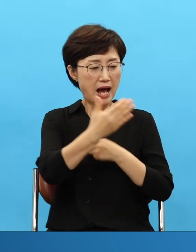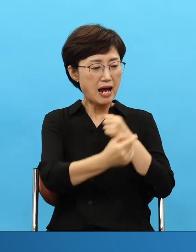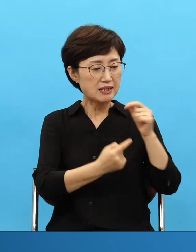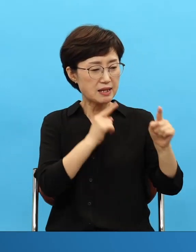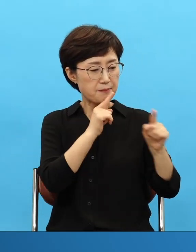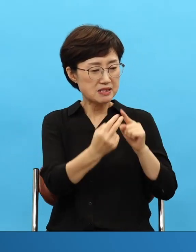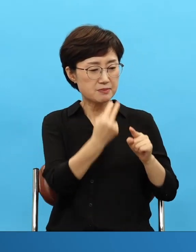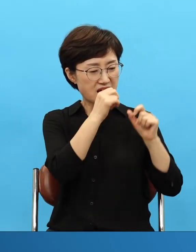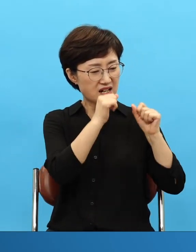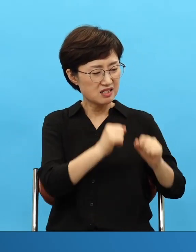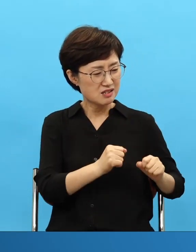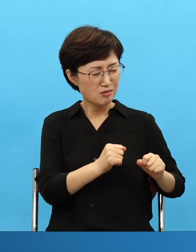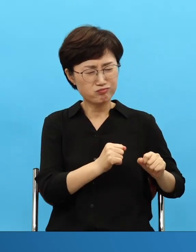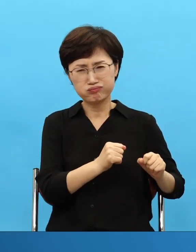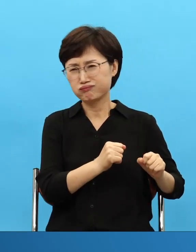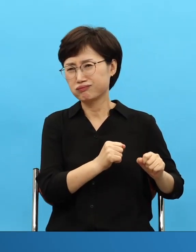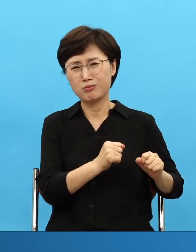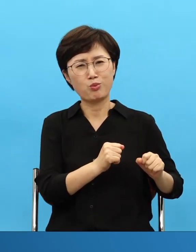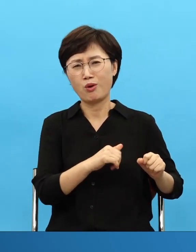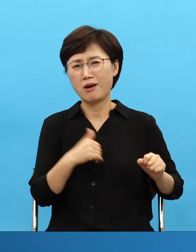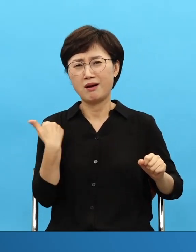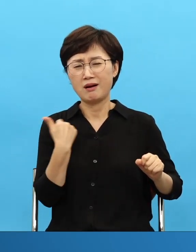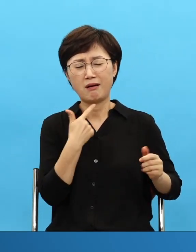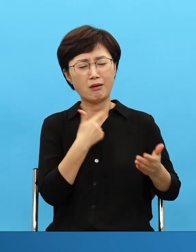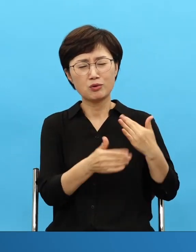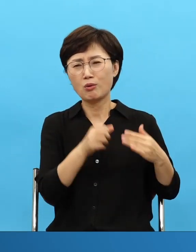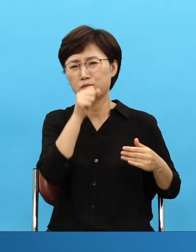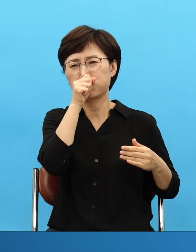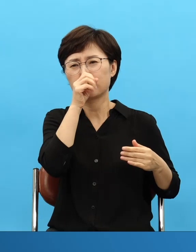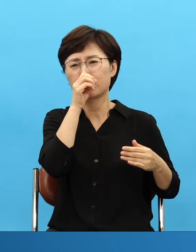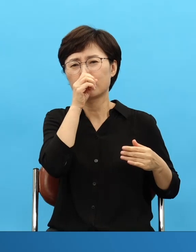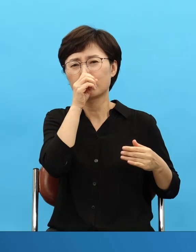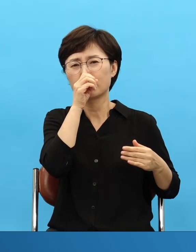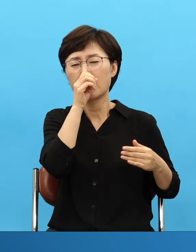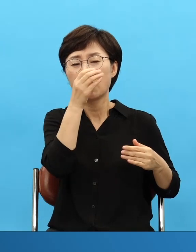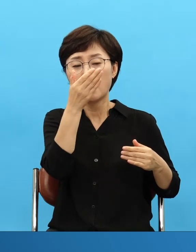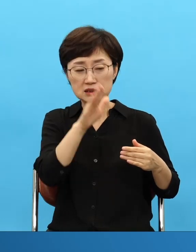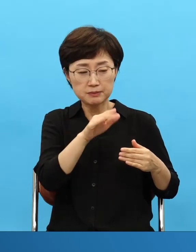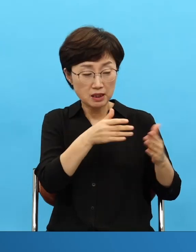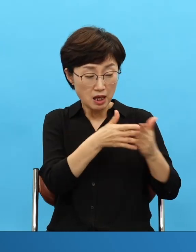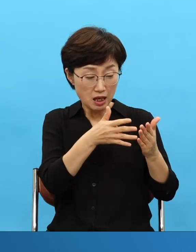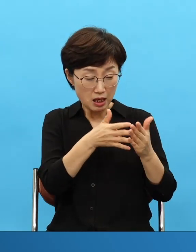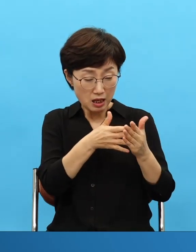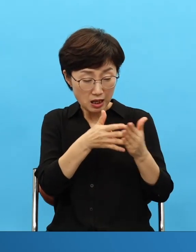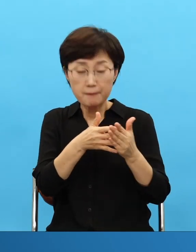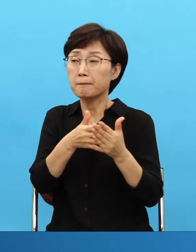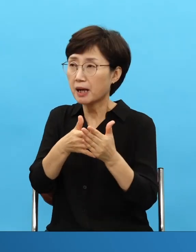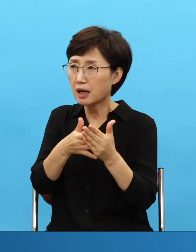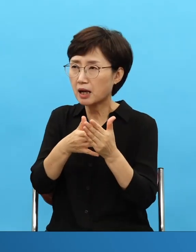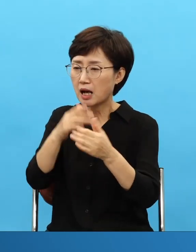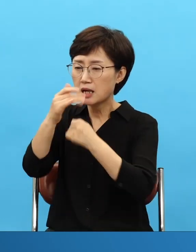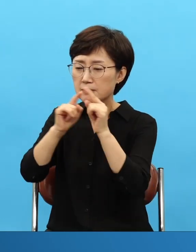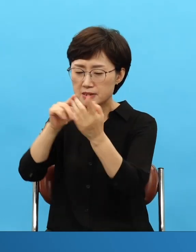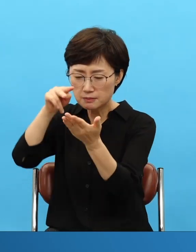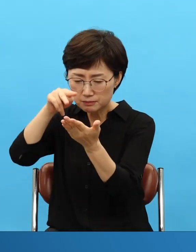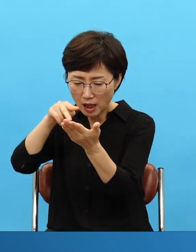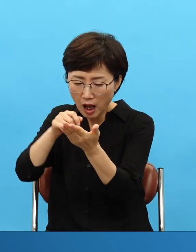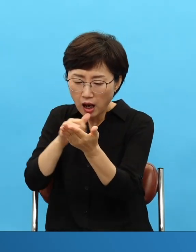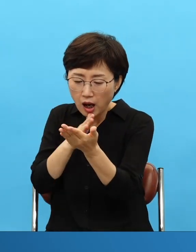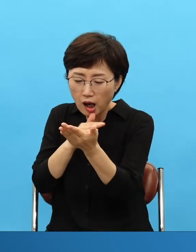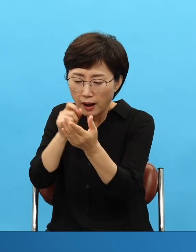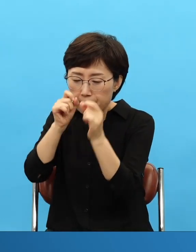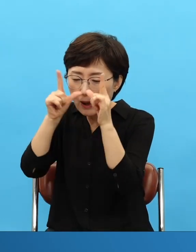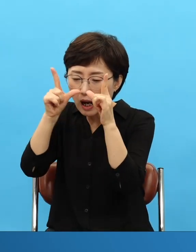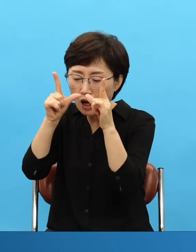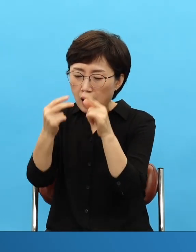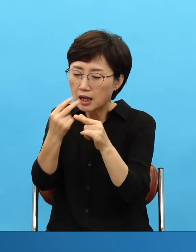had never experienced the living word of 이 God. 담기고 난 뒤에 살아있는 하나님의 말씀이 나오죠. But after placing this in my heart, I began to experience the full power of the